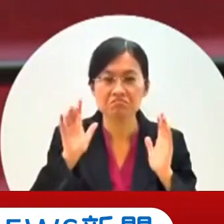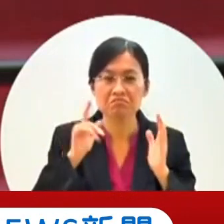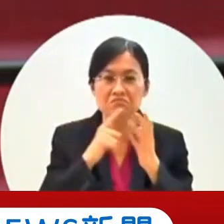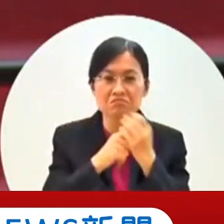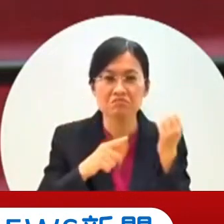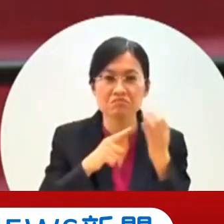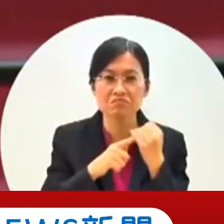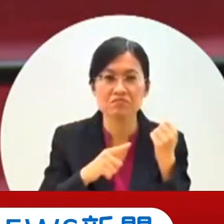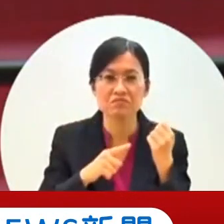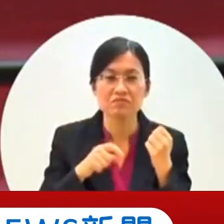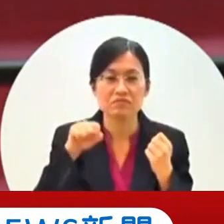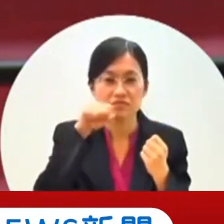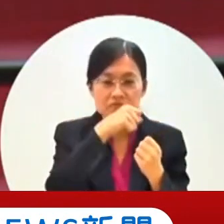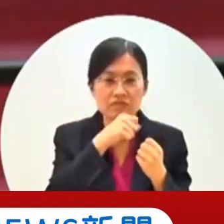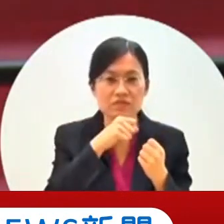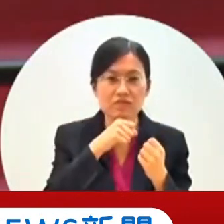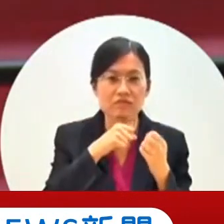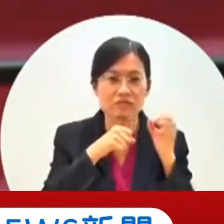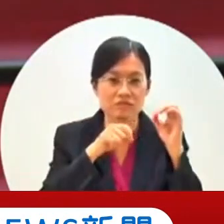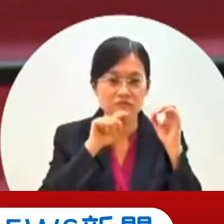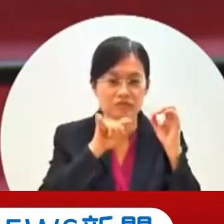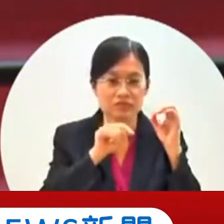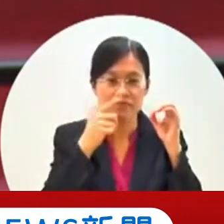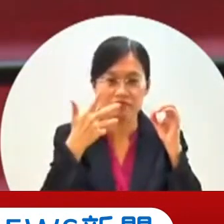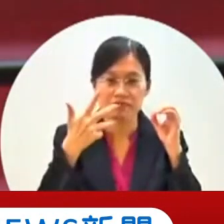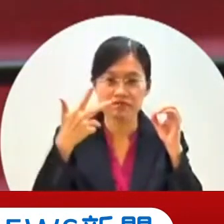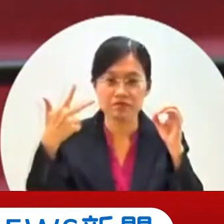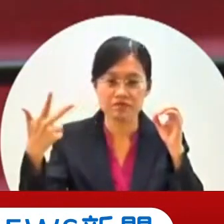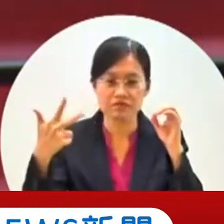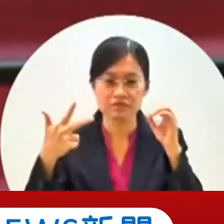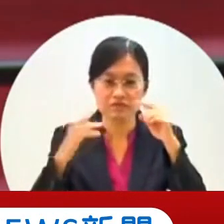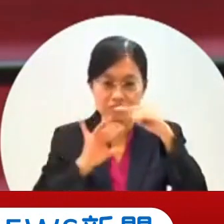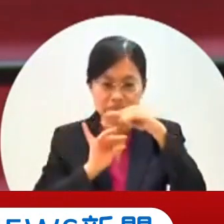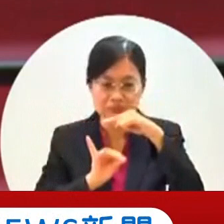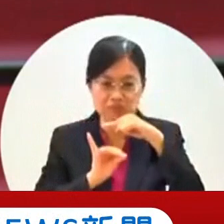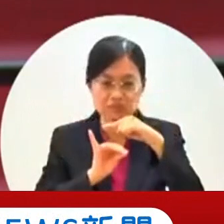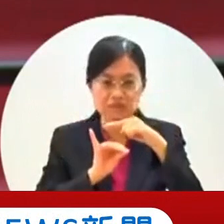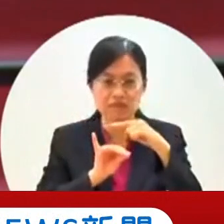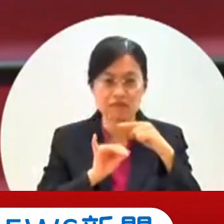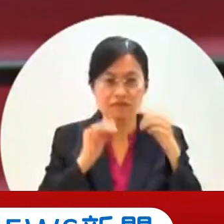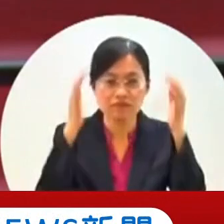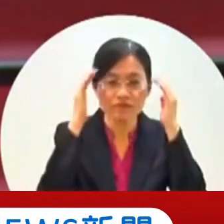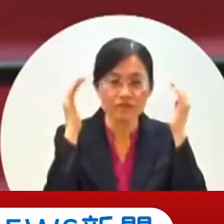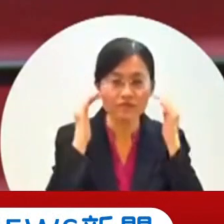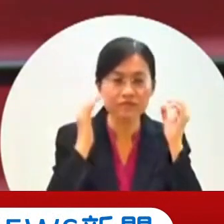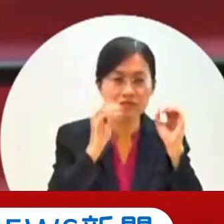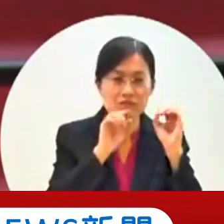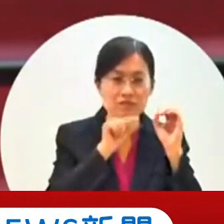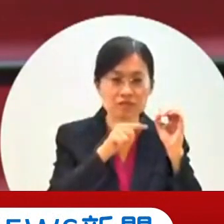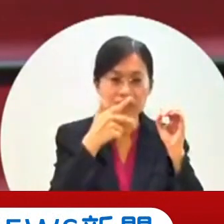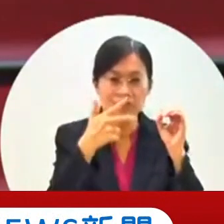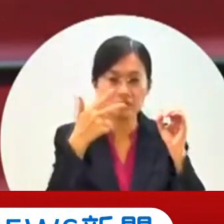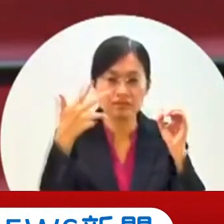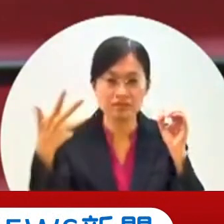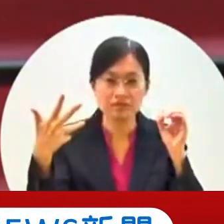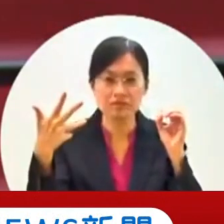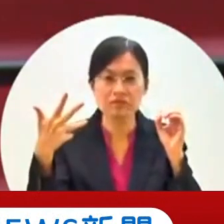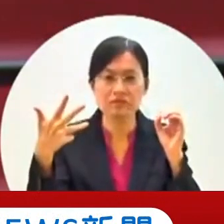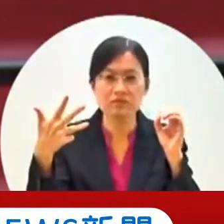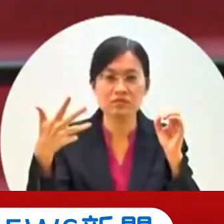台湾是0.87千分之0.87，南韩是0.78，这个跟那时